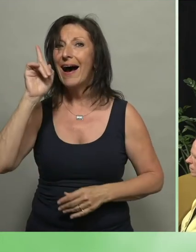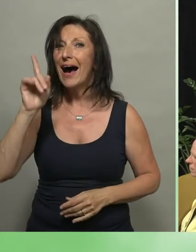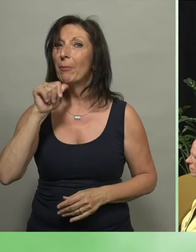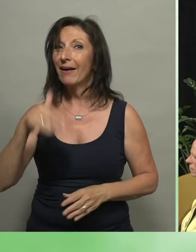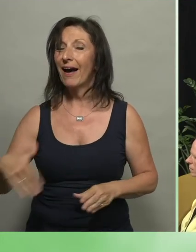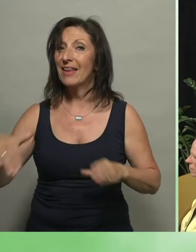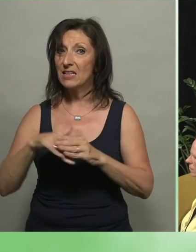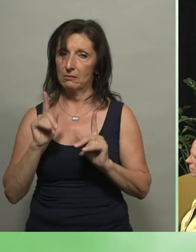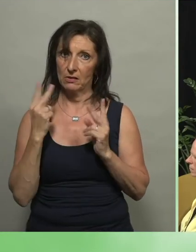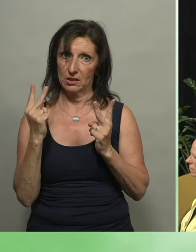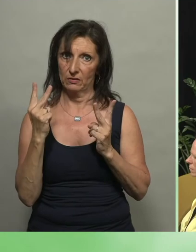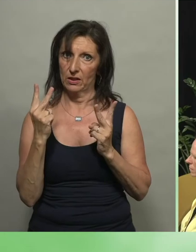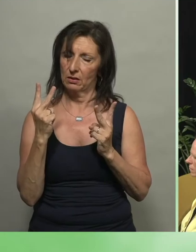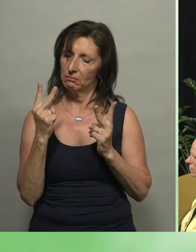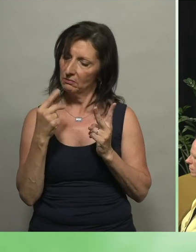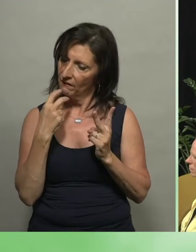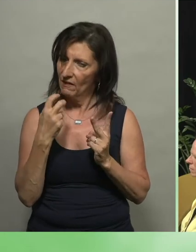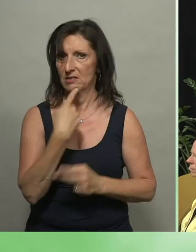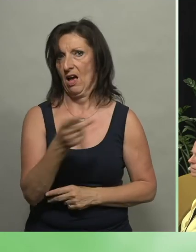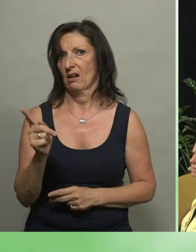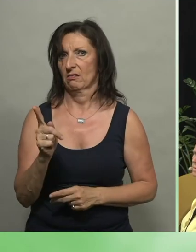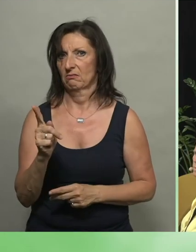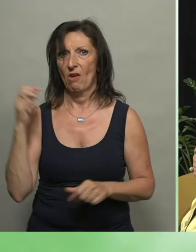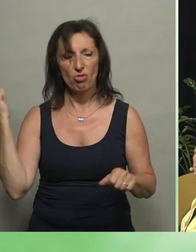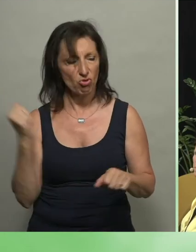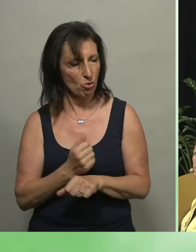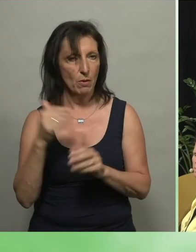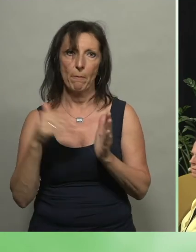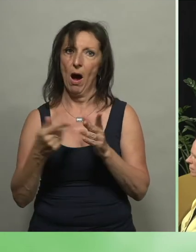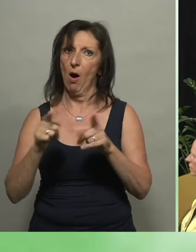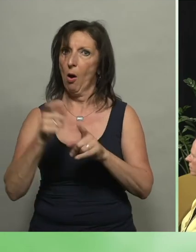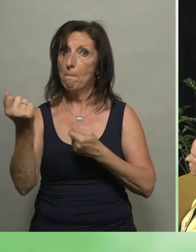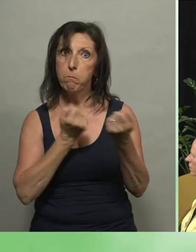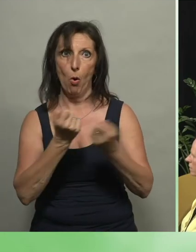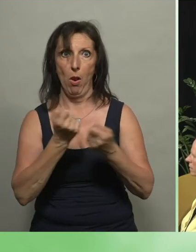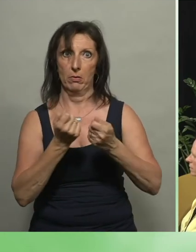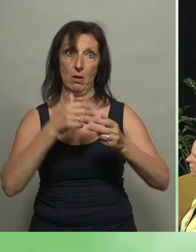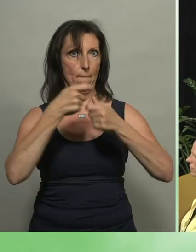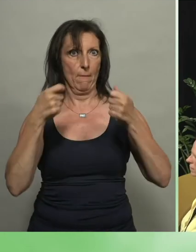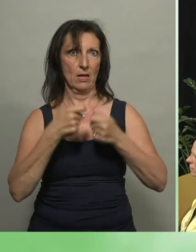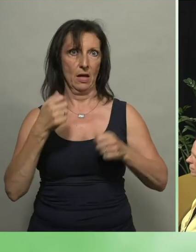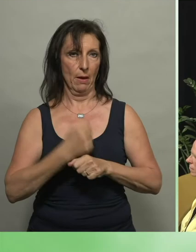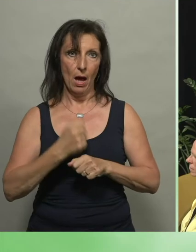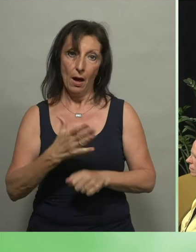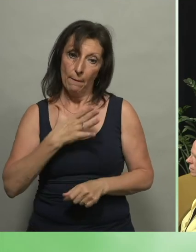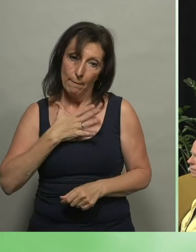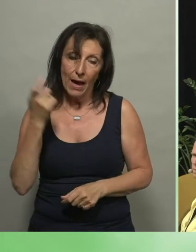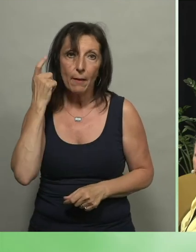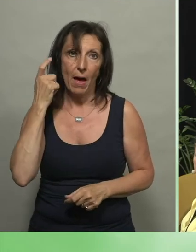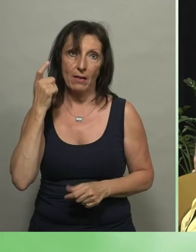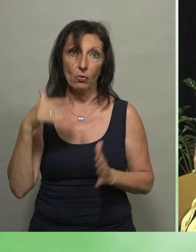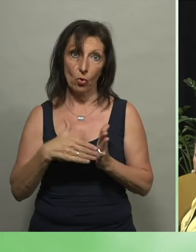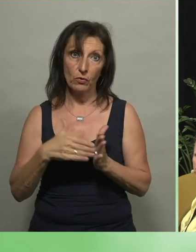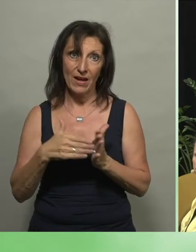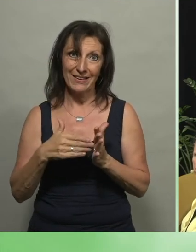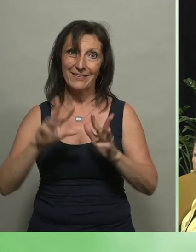nicht, und das ist mir auch sehr wichtig zu sagen, die Notwendigkeit von politischen Maßnahmen. Es gibt eine Notwendigkeit aus meiner Sicht, dass